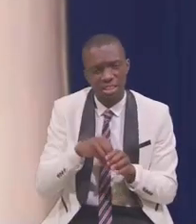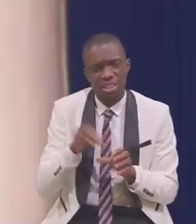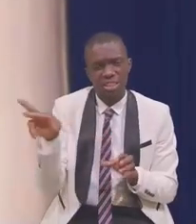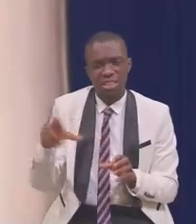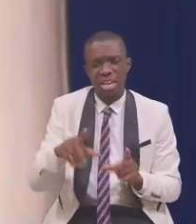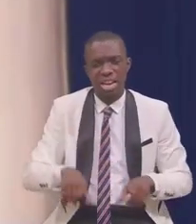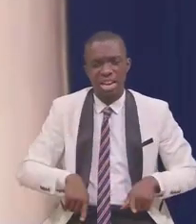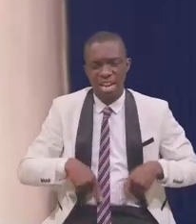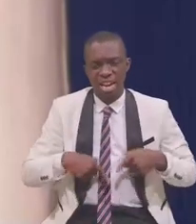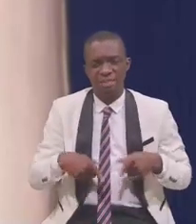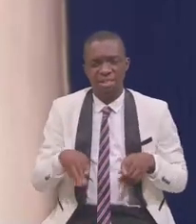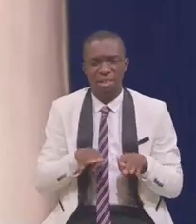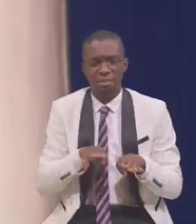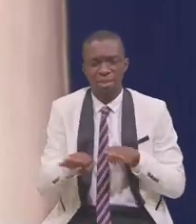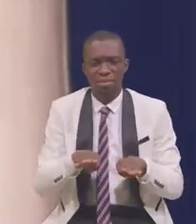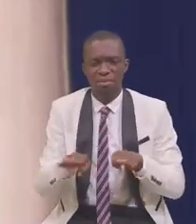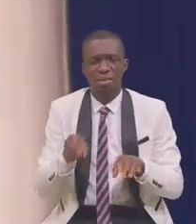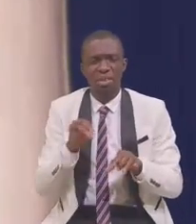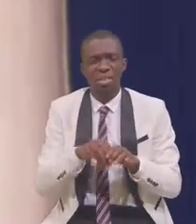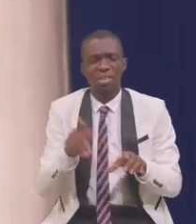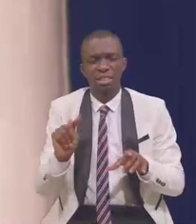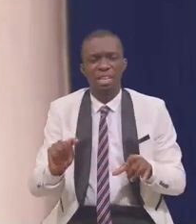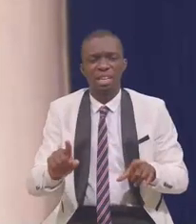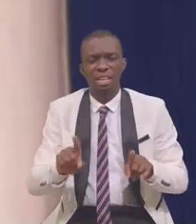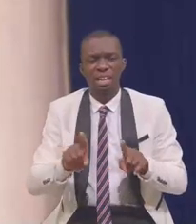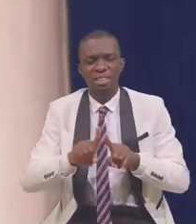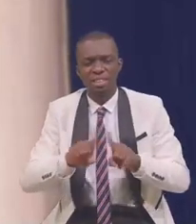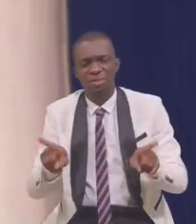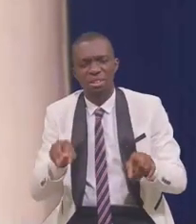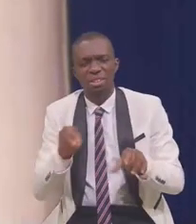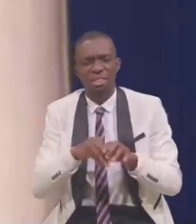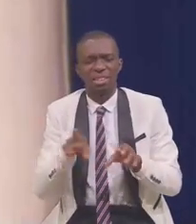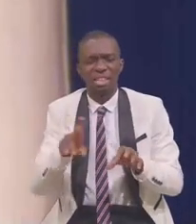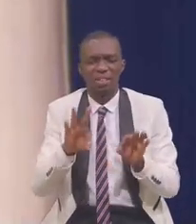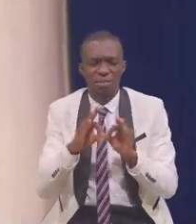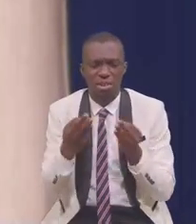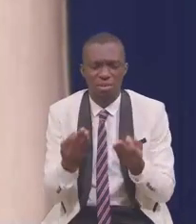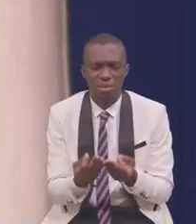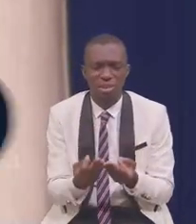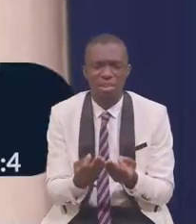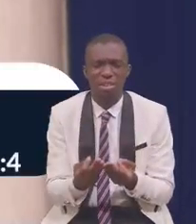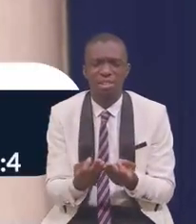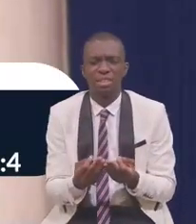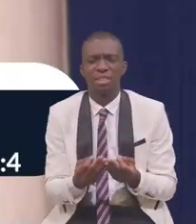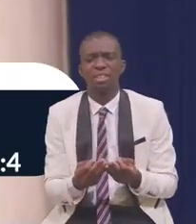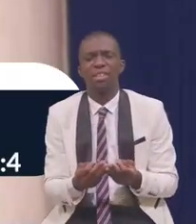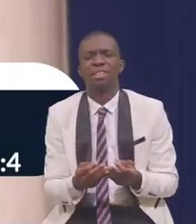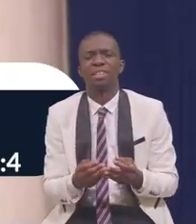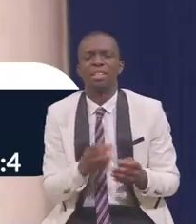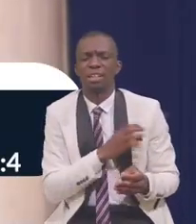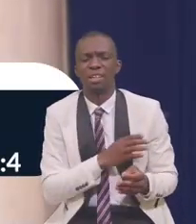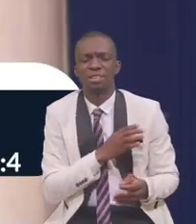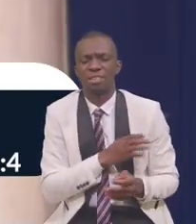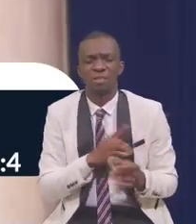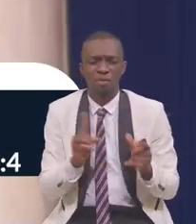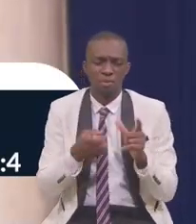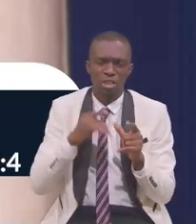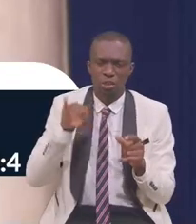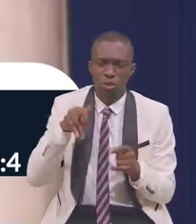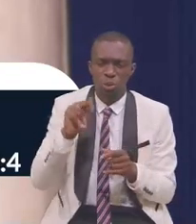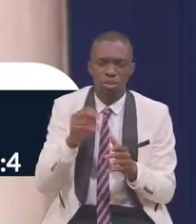différence dans leurs actions, une différence dans leur comportement, une différence dans leur famille. 1 Jean chapitre 2, le